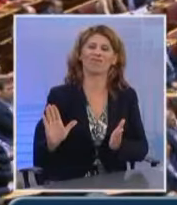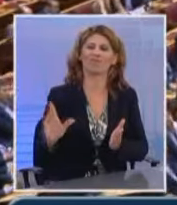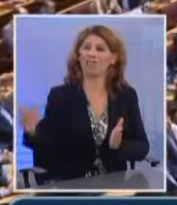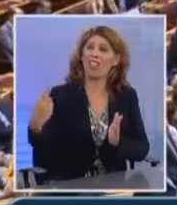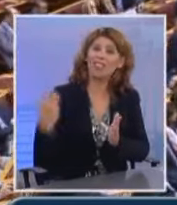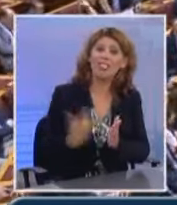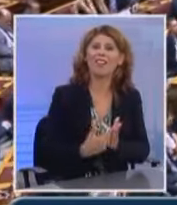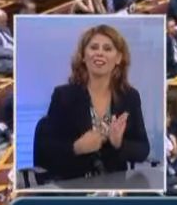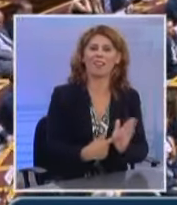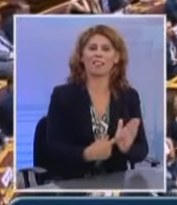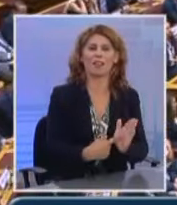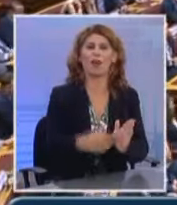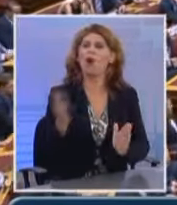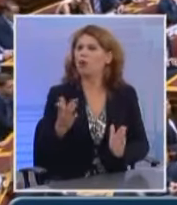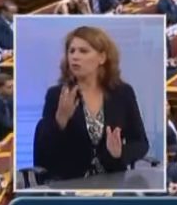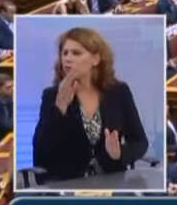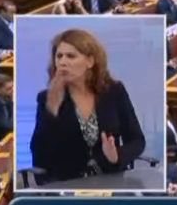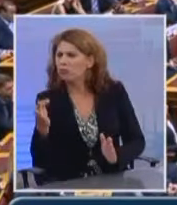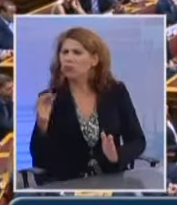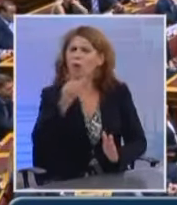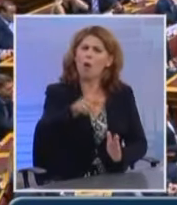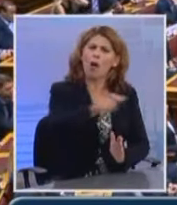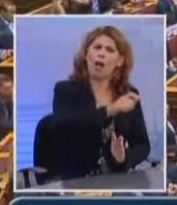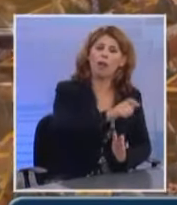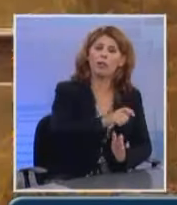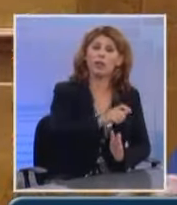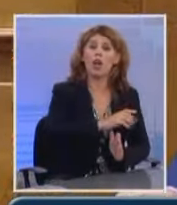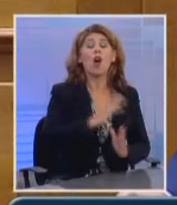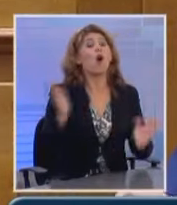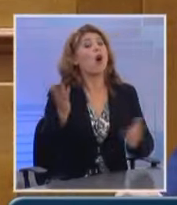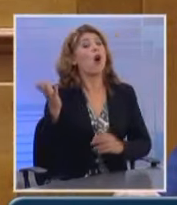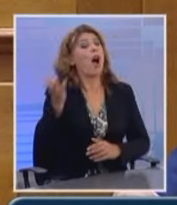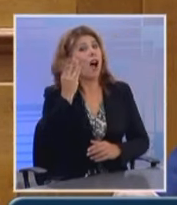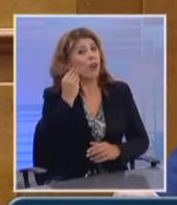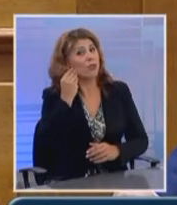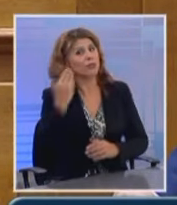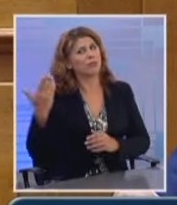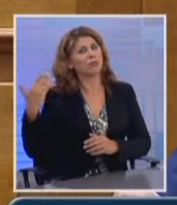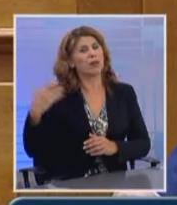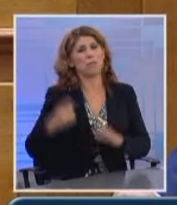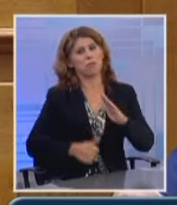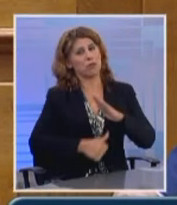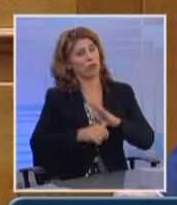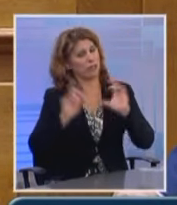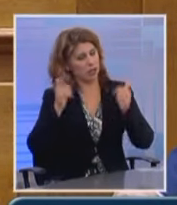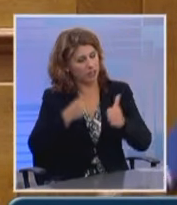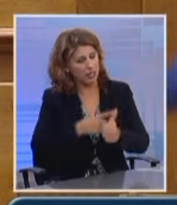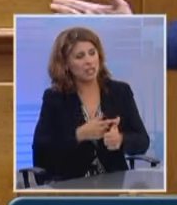Και τα λόγια αυτά που ακούτε και αυτά που ακούσατε τις προηγούμενες μέρες τον Πρόεδρο της Δημοκρατίας,